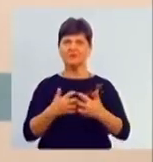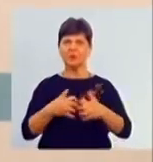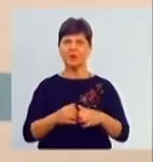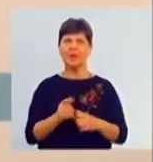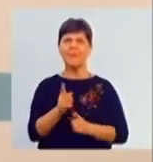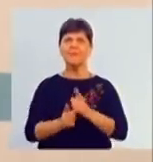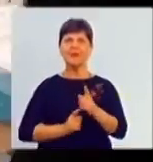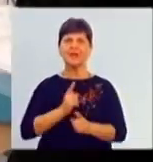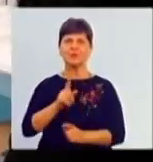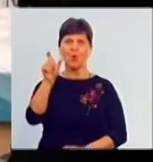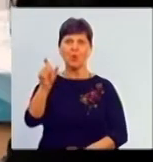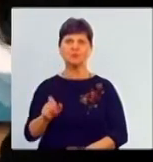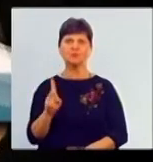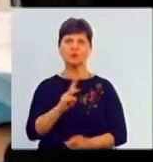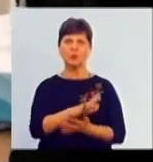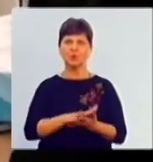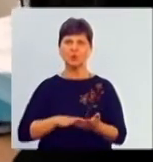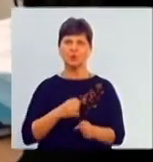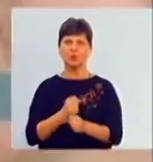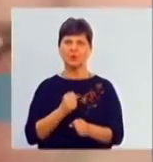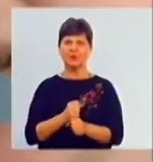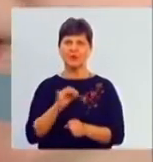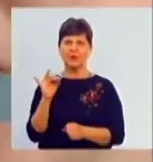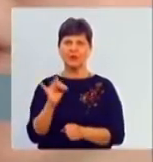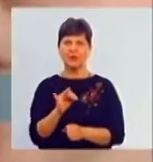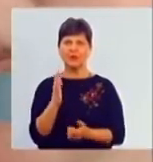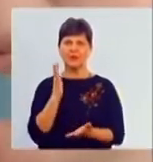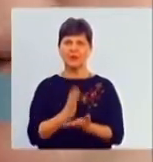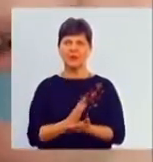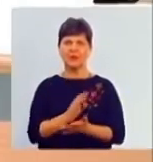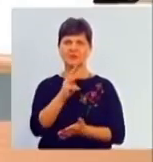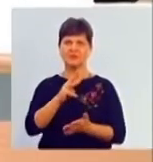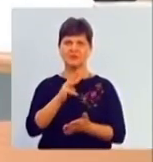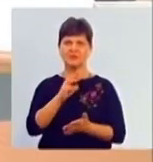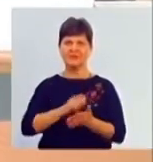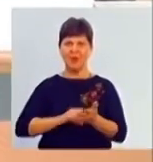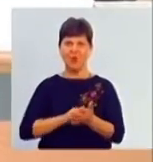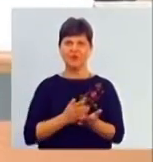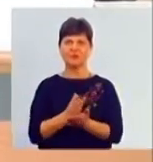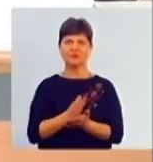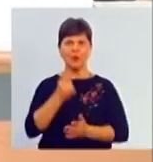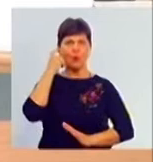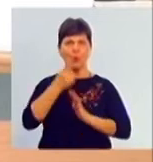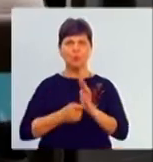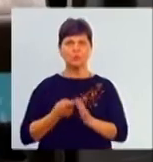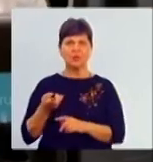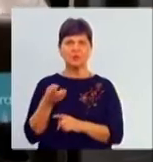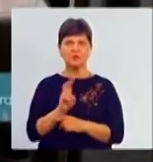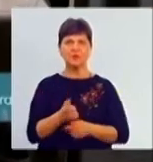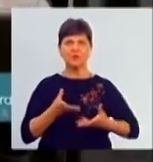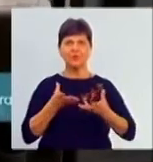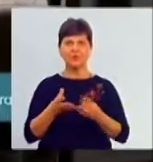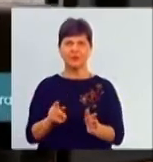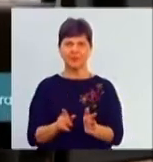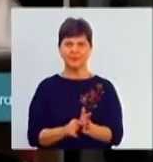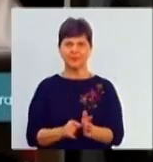для осіб, хто продовжує працювати і набув страховий стаж. Прийшла дізнатися, як це вплине на її пенсію. Пенсії